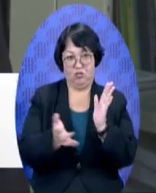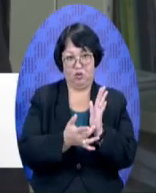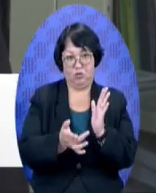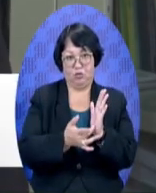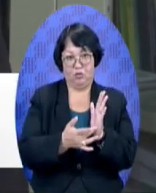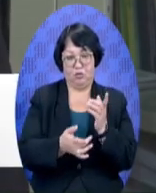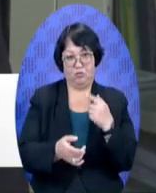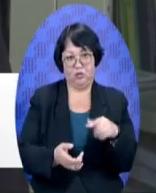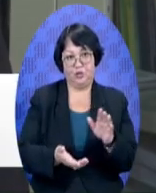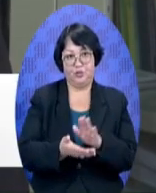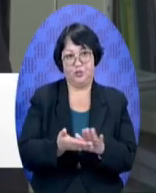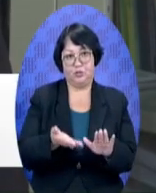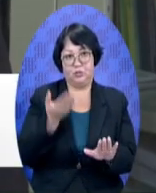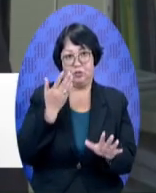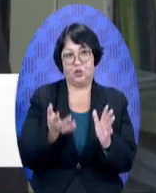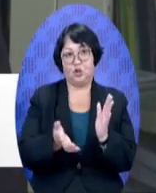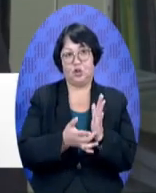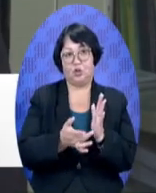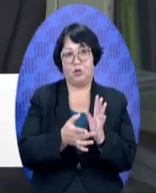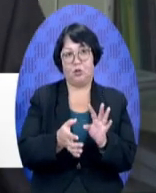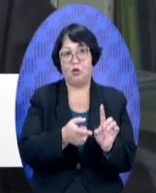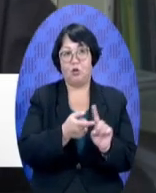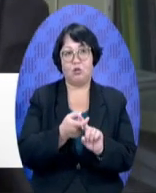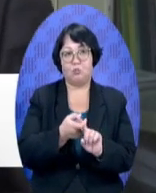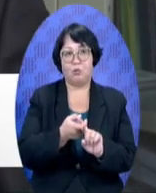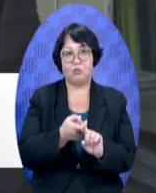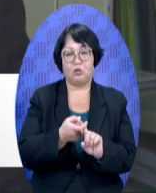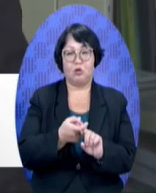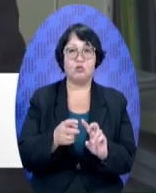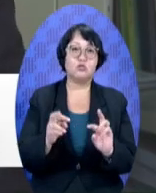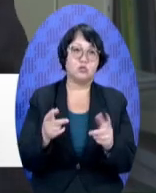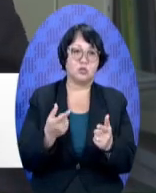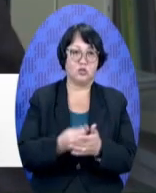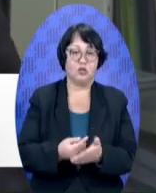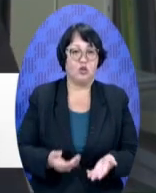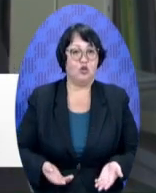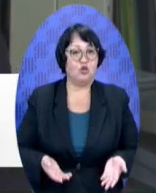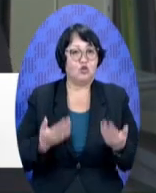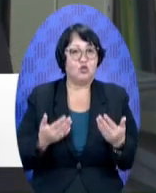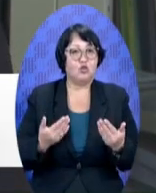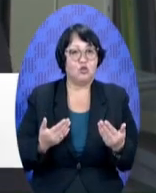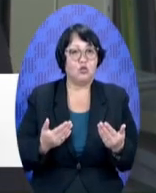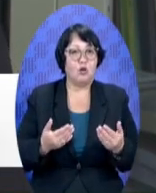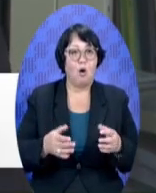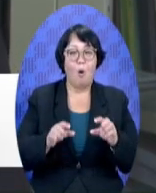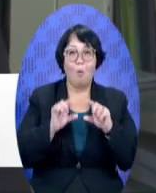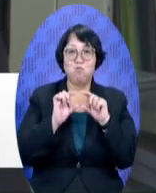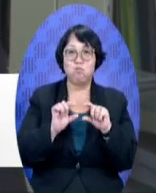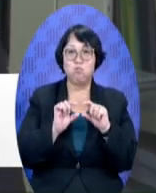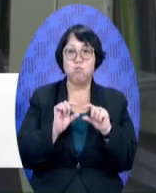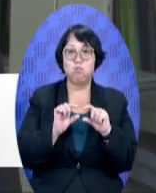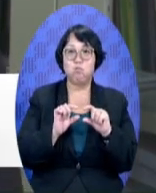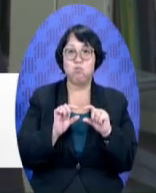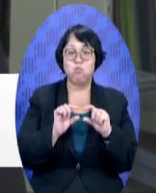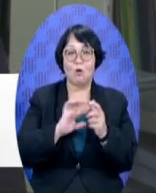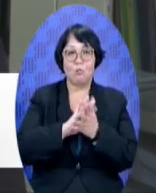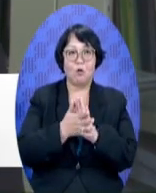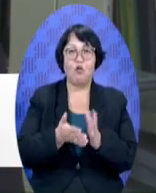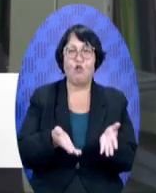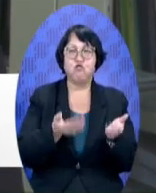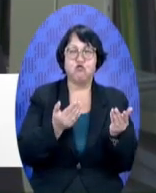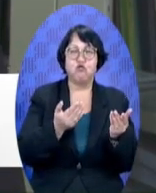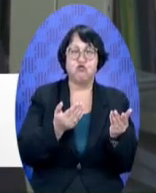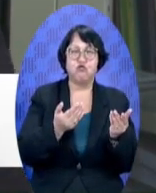шинэ технологи тиймээс л хамаарч өөрчлөгдөн. Нэг юм хөнгөн их зузаа ном мөртлөөс их хөнгөн мэт тэгсэн мөртлөөс